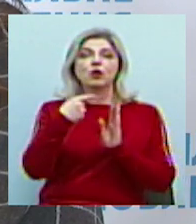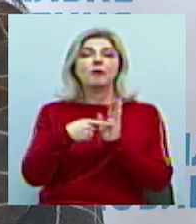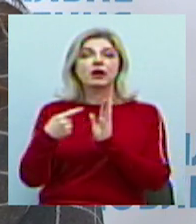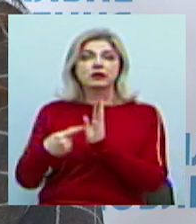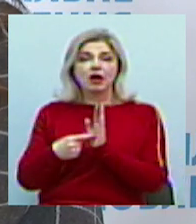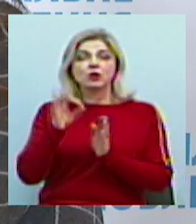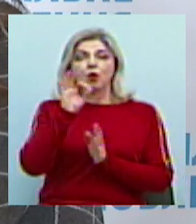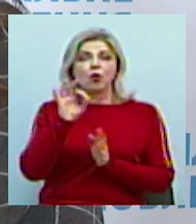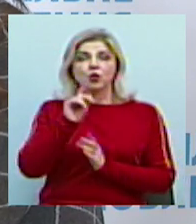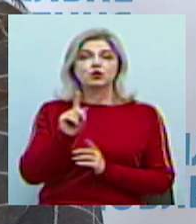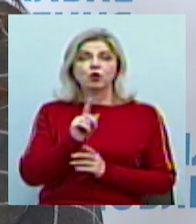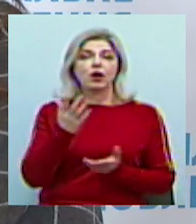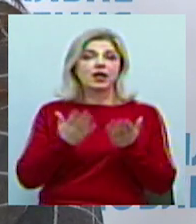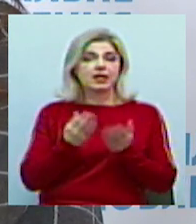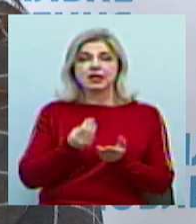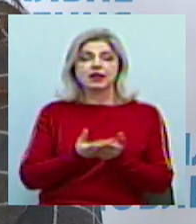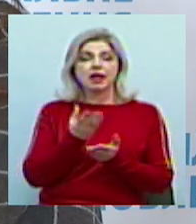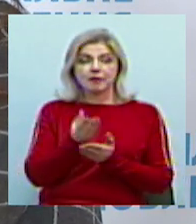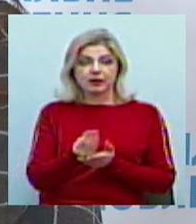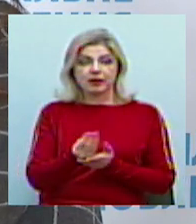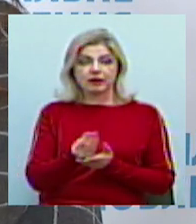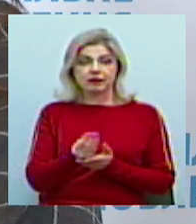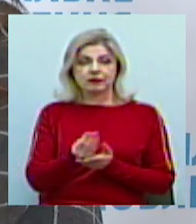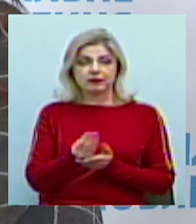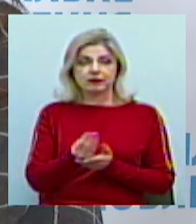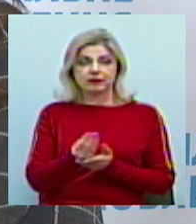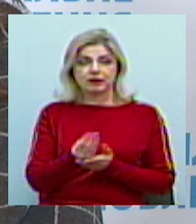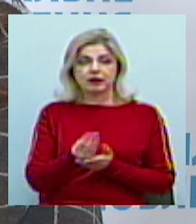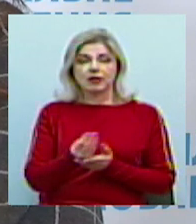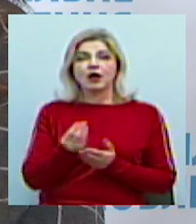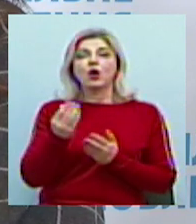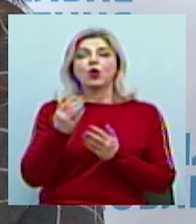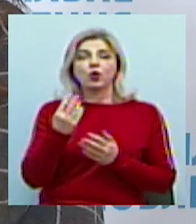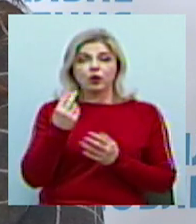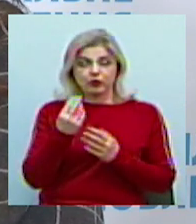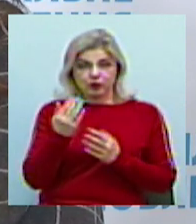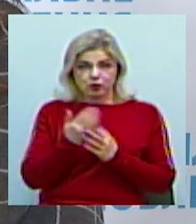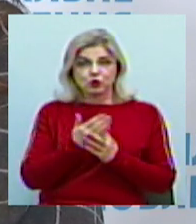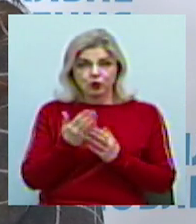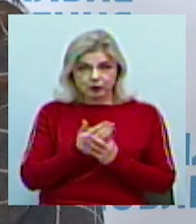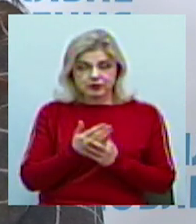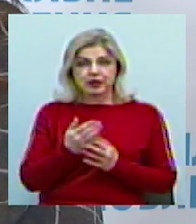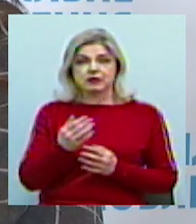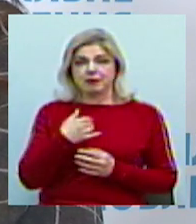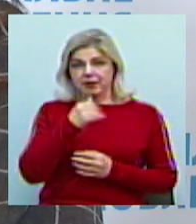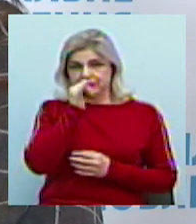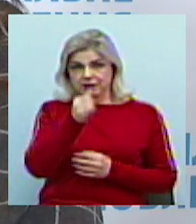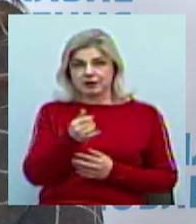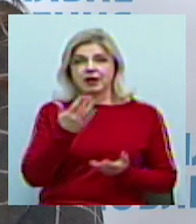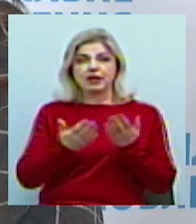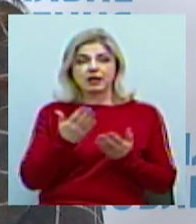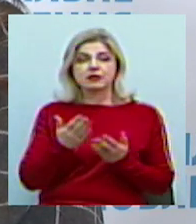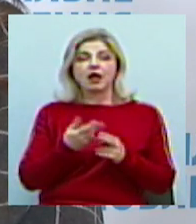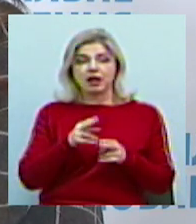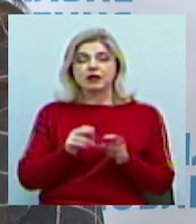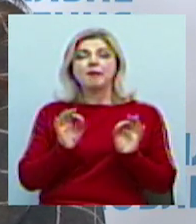приводу того, що у разі несплати ЄСВ ми не призначаємо субсидію. Дійсно, на мою думку, це справедливе рішення,